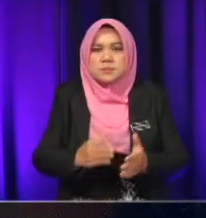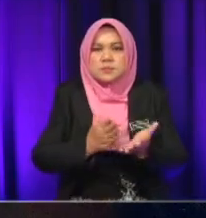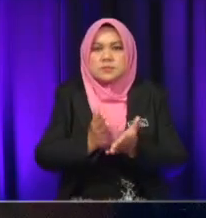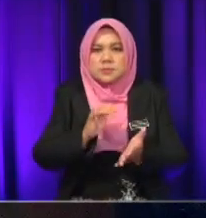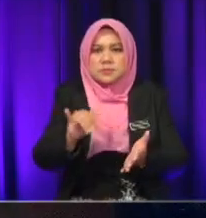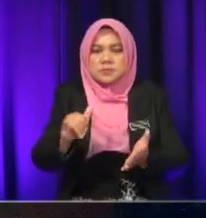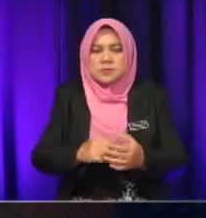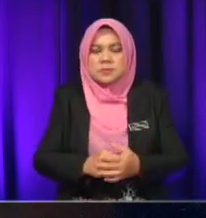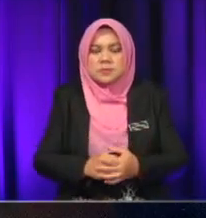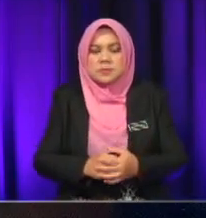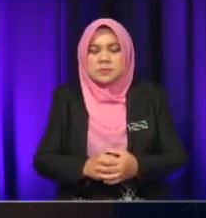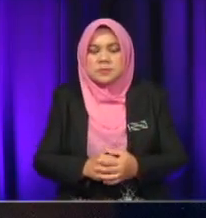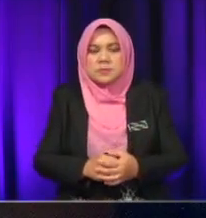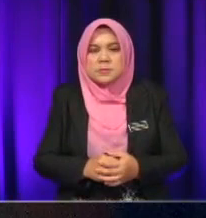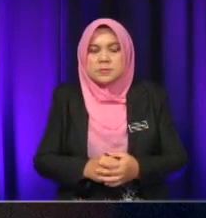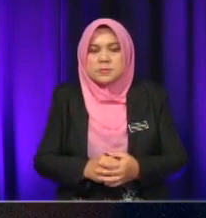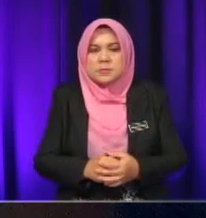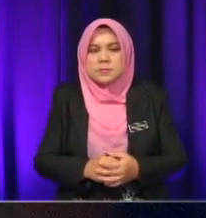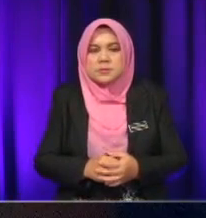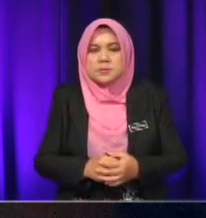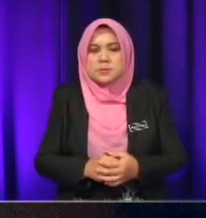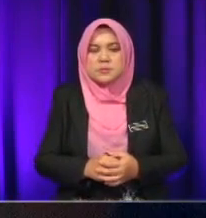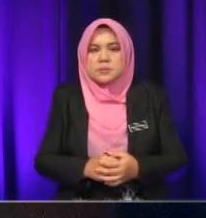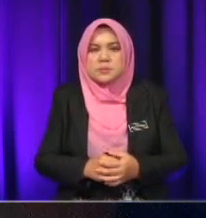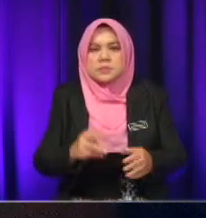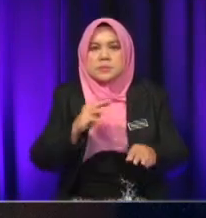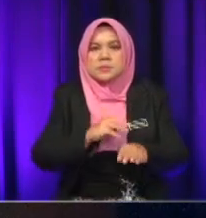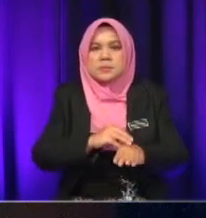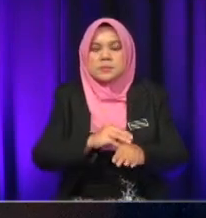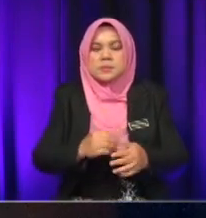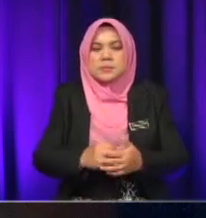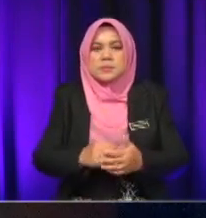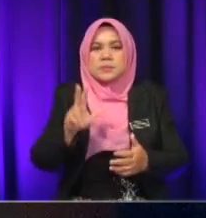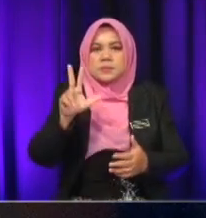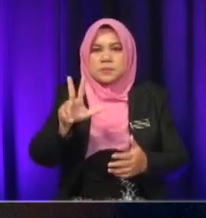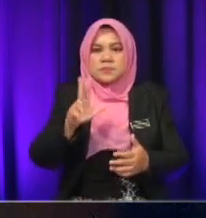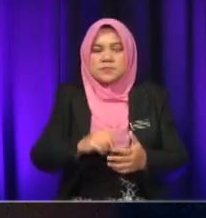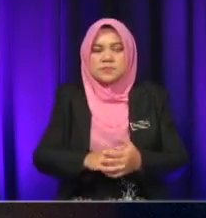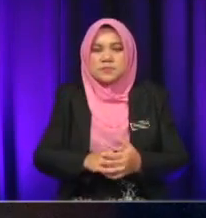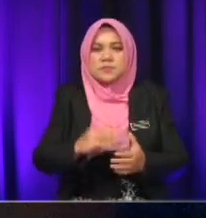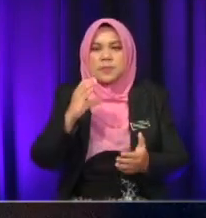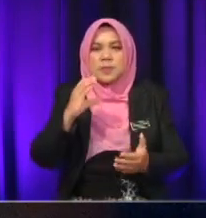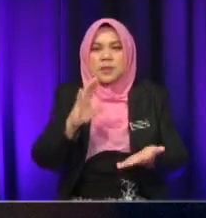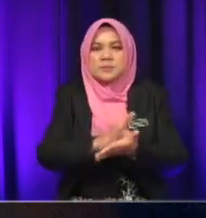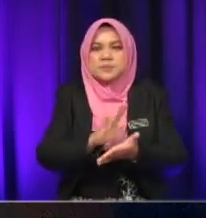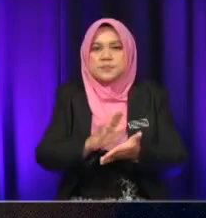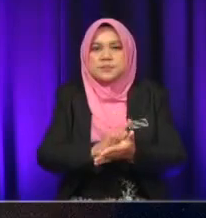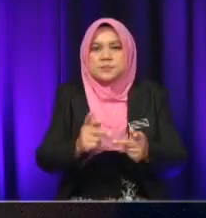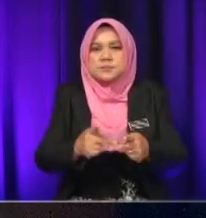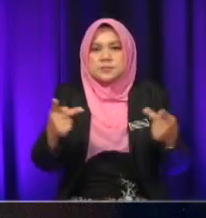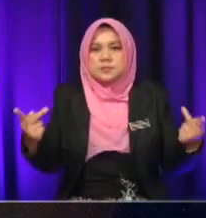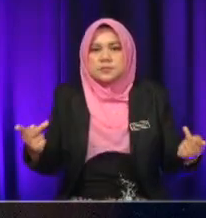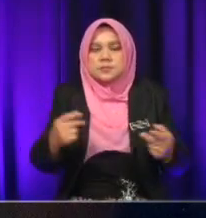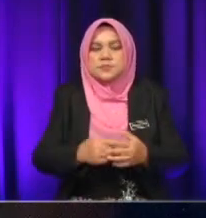tengok media pengiklanan yang disampaikan melalui media masa, ada tiga. Okay. Jadi media cetak, media elektronik dan